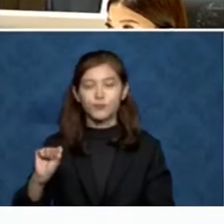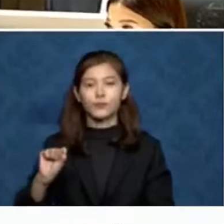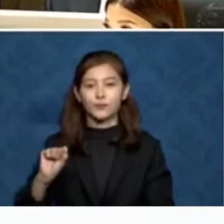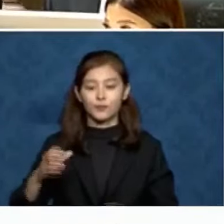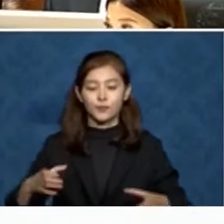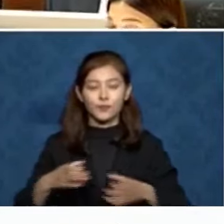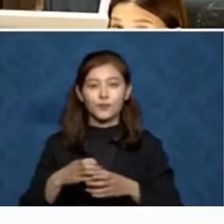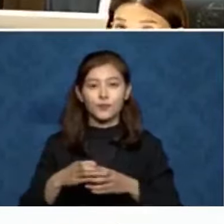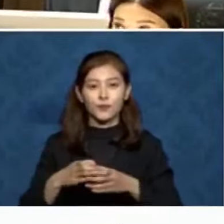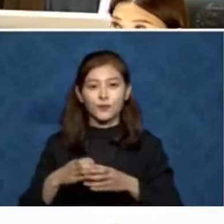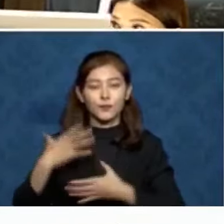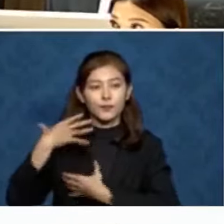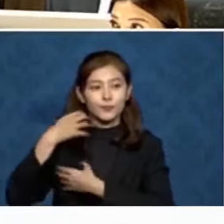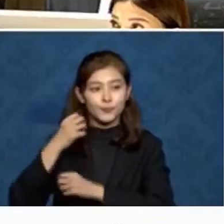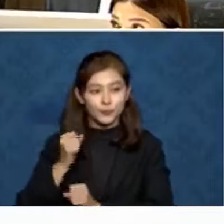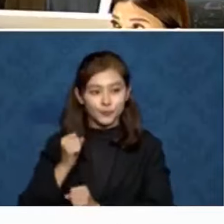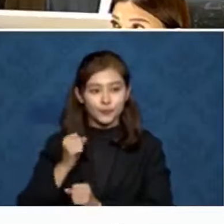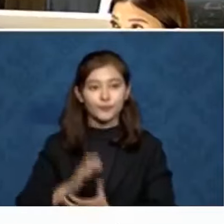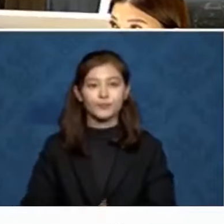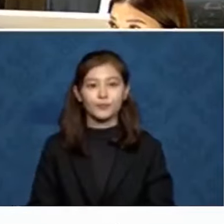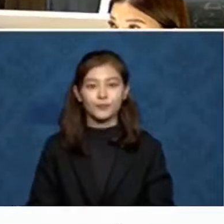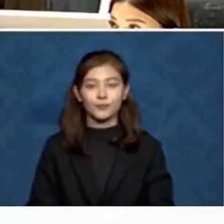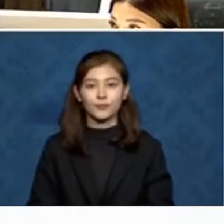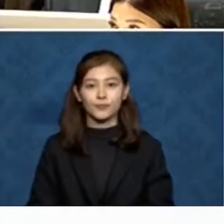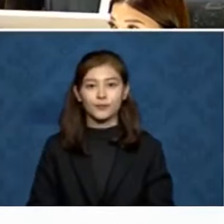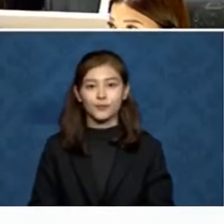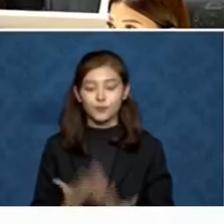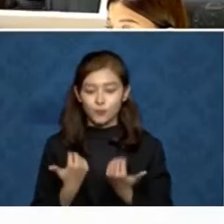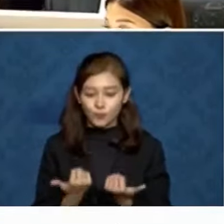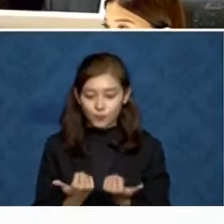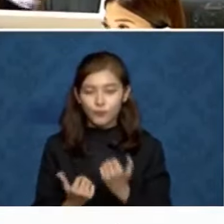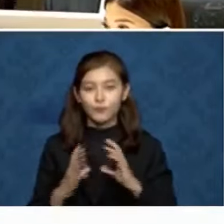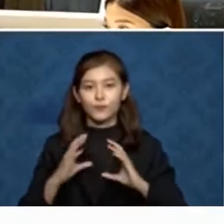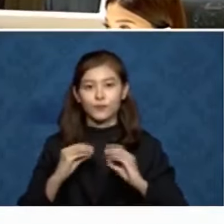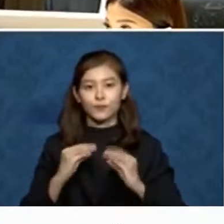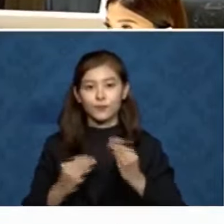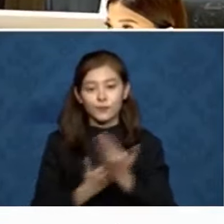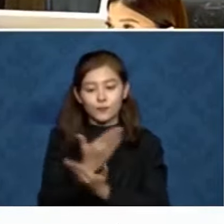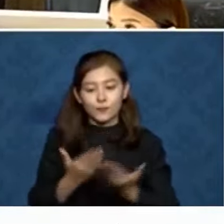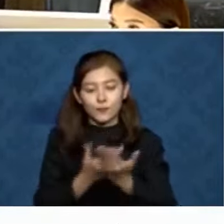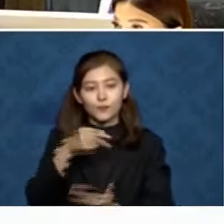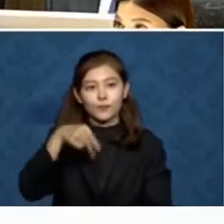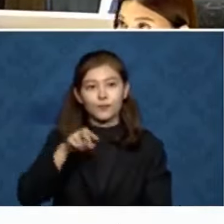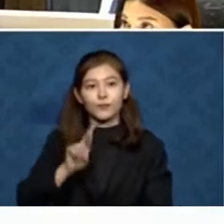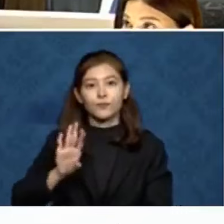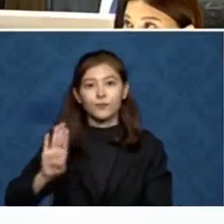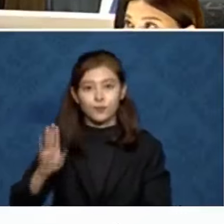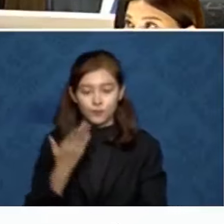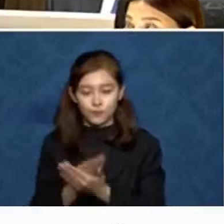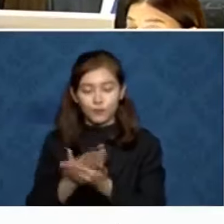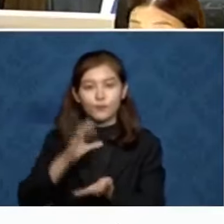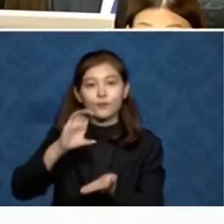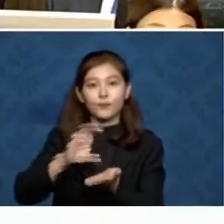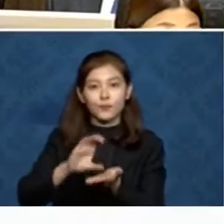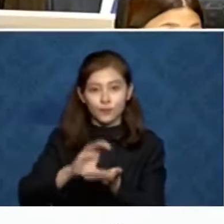ลงโดยเฉพาะงบลงทุนซึ่งเป็นปัจจัยสำคัญในการกระตุ้นเศรษฐกิจนี่ไงบอกว่าเป็น